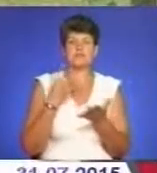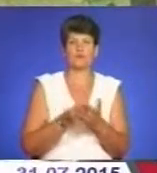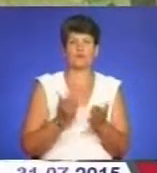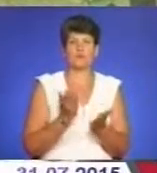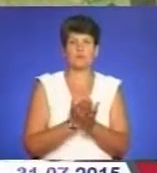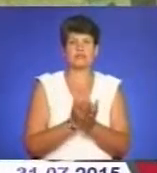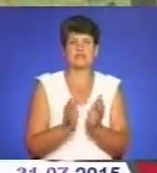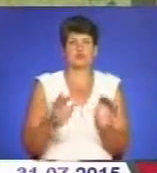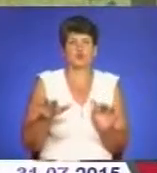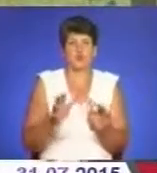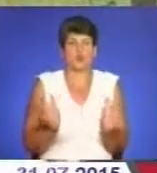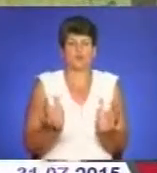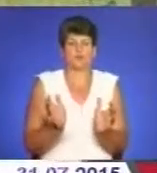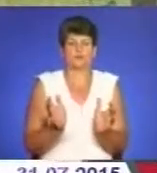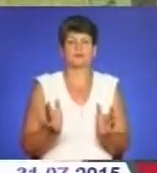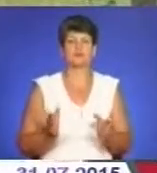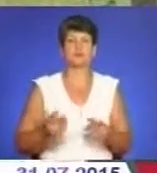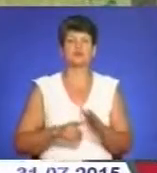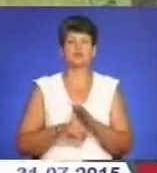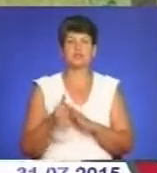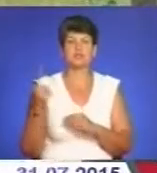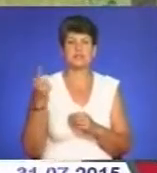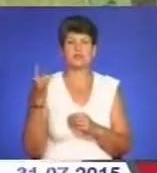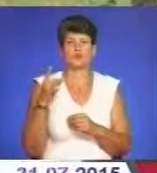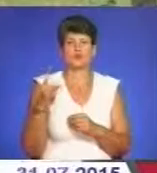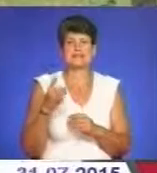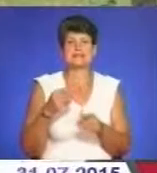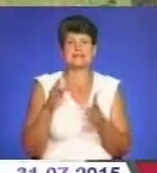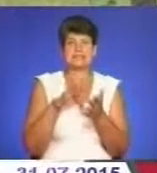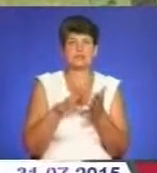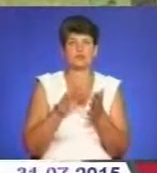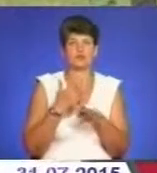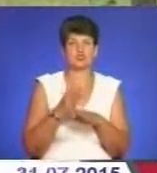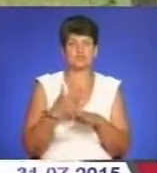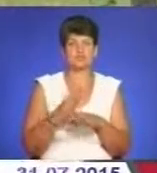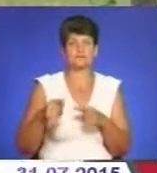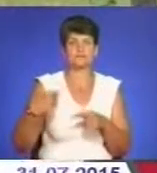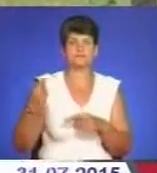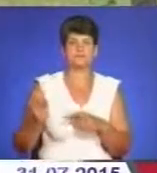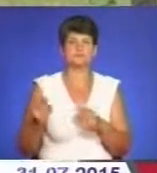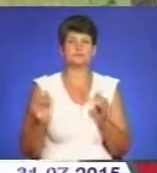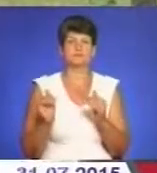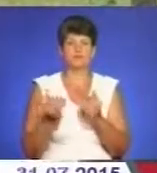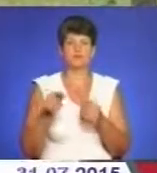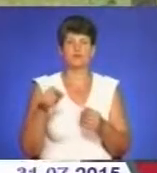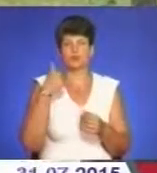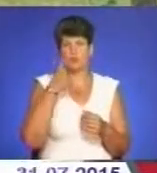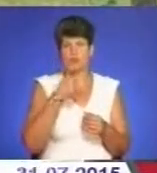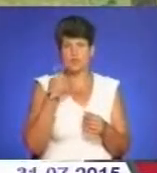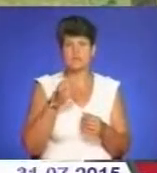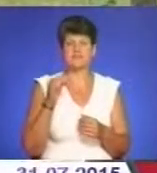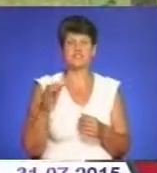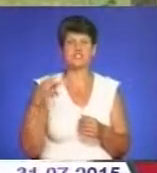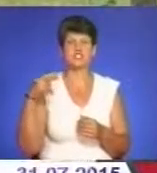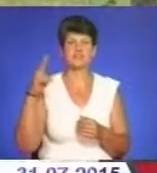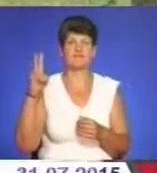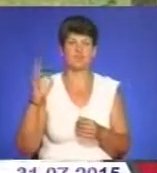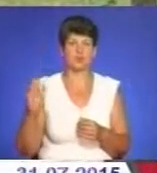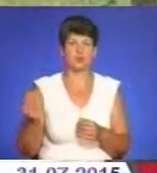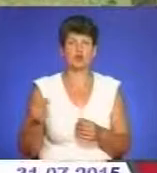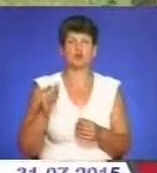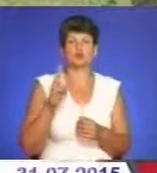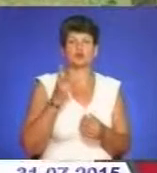зону. Розпочали ми в перші роки з центральної частини міста, тепер пішли на окраїни. Цього року, скажімо, вулиця Вишнівецька отримує бульвар Вишнівецького. Ті,